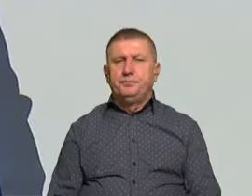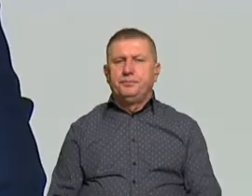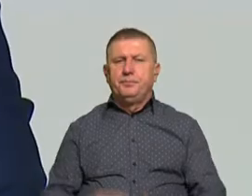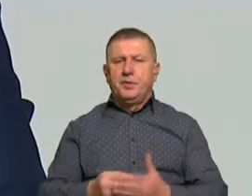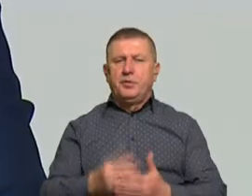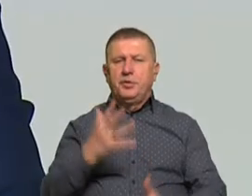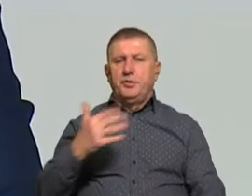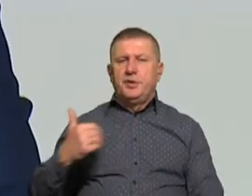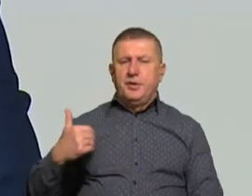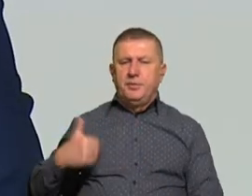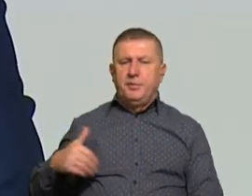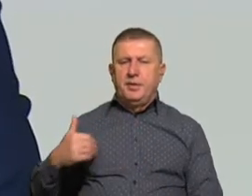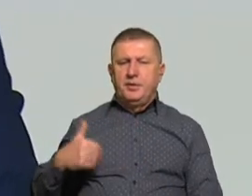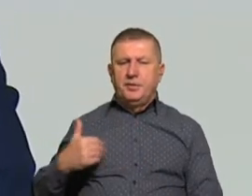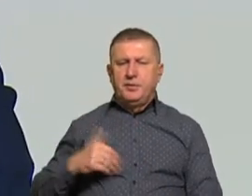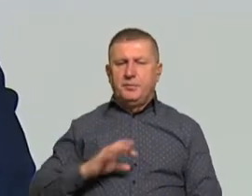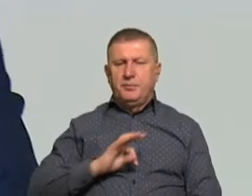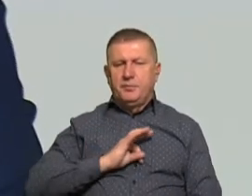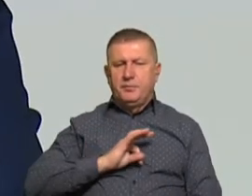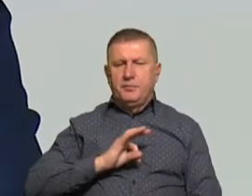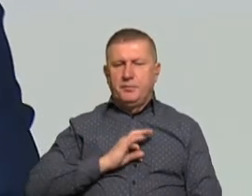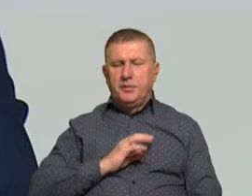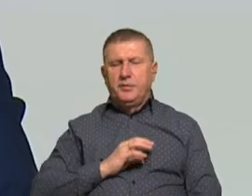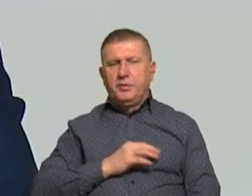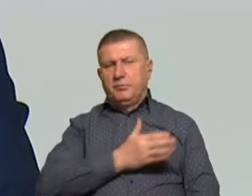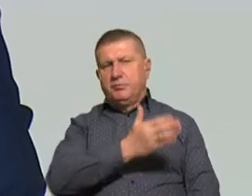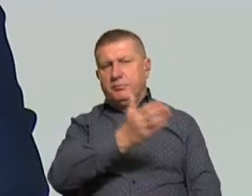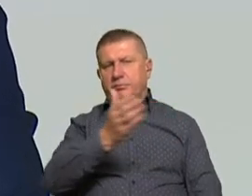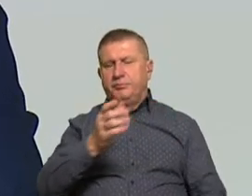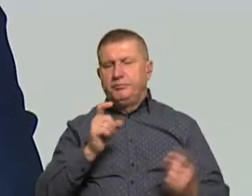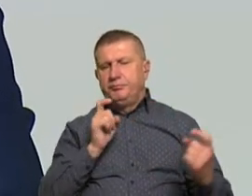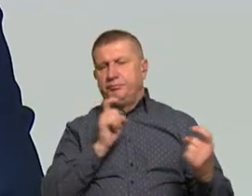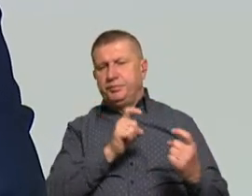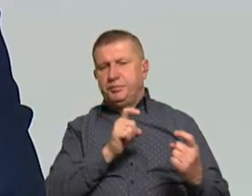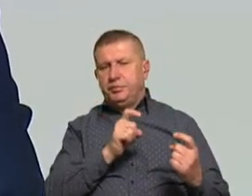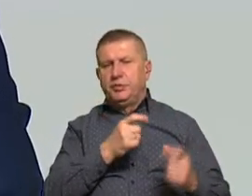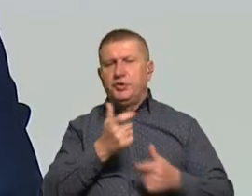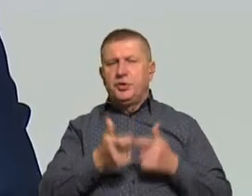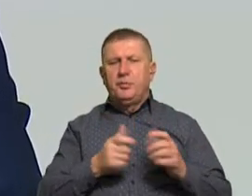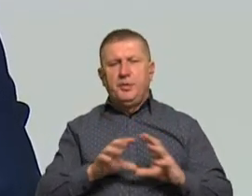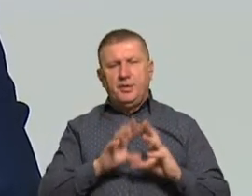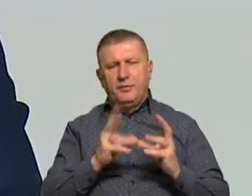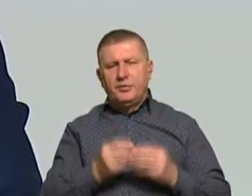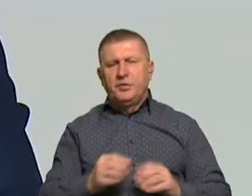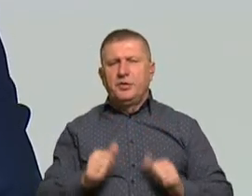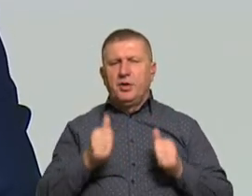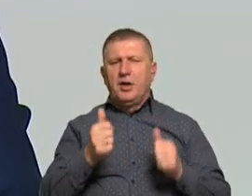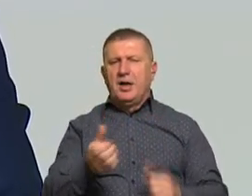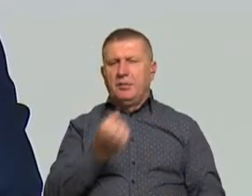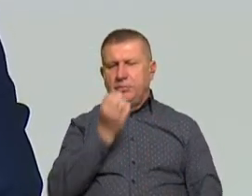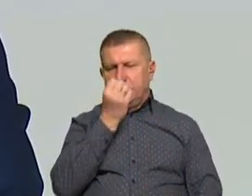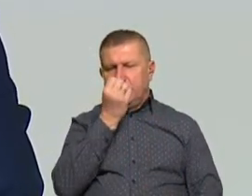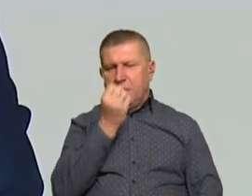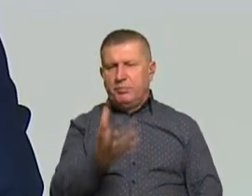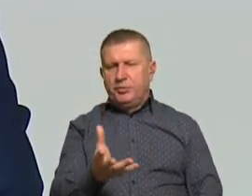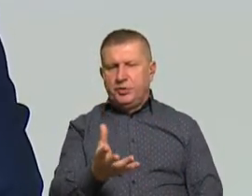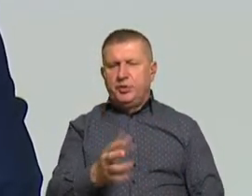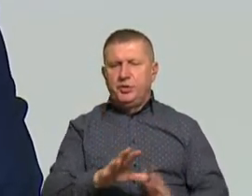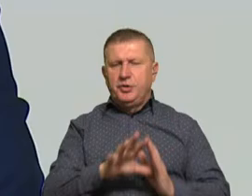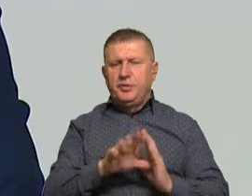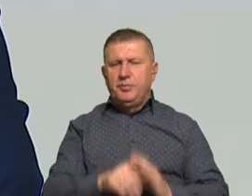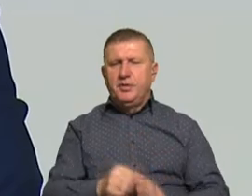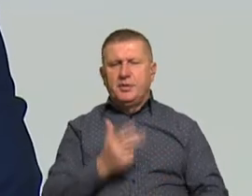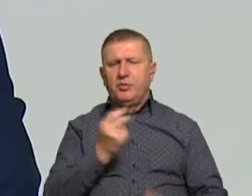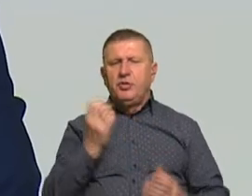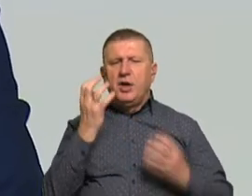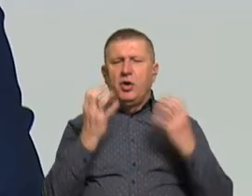Drodzy mieszczanie, moi kontrkandydaci i kontrkandydatki zrobili wszystko, aby obrzydzić wam wasze miasto, ale nie obrażajcie się na nich,